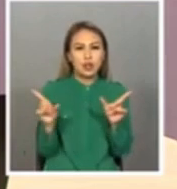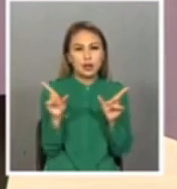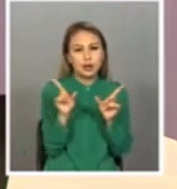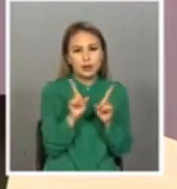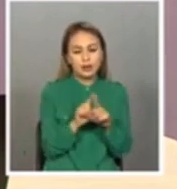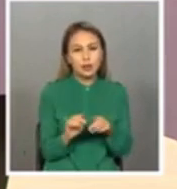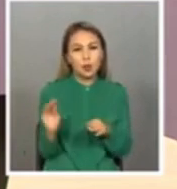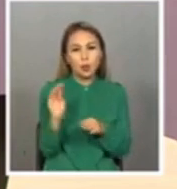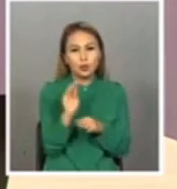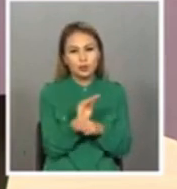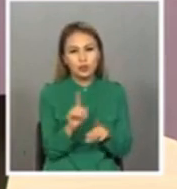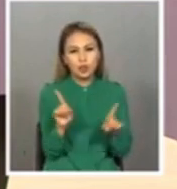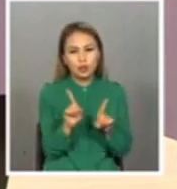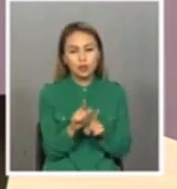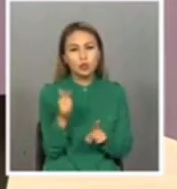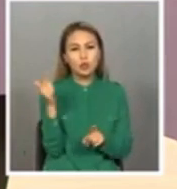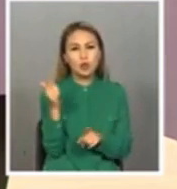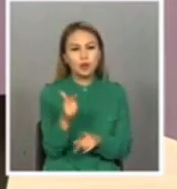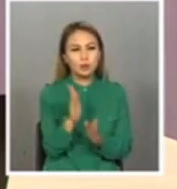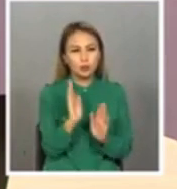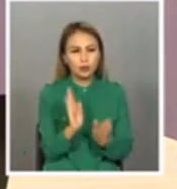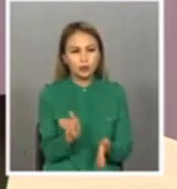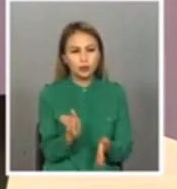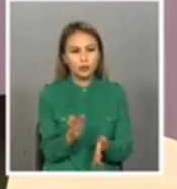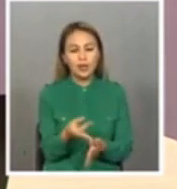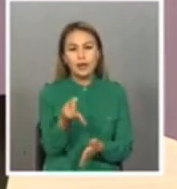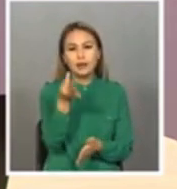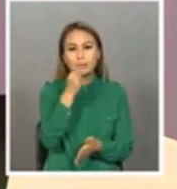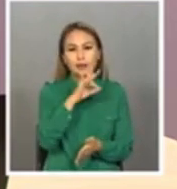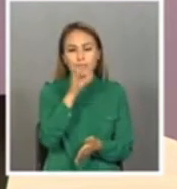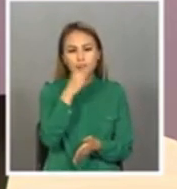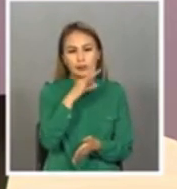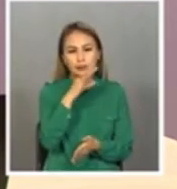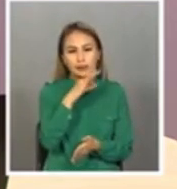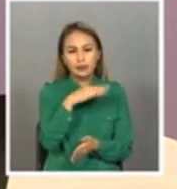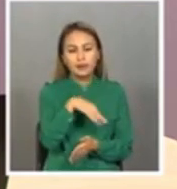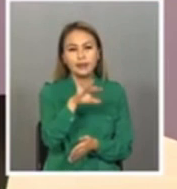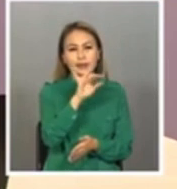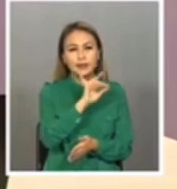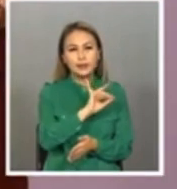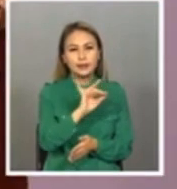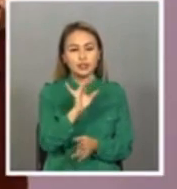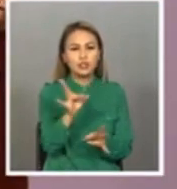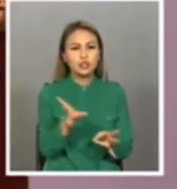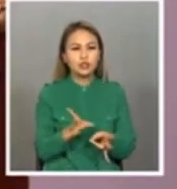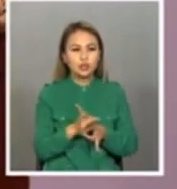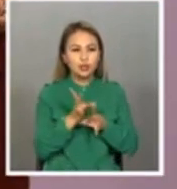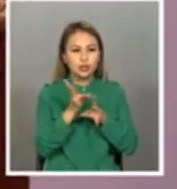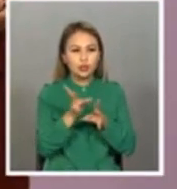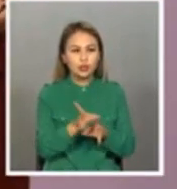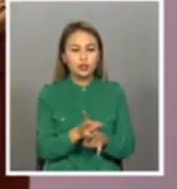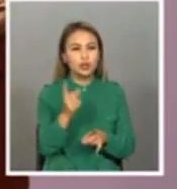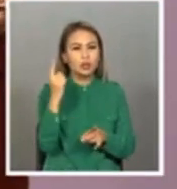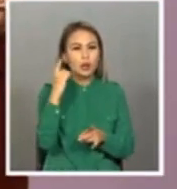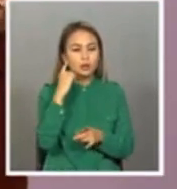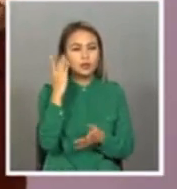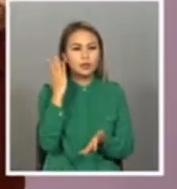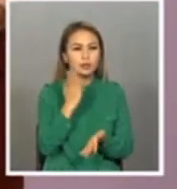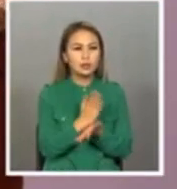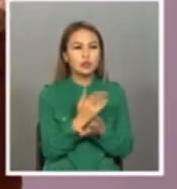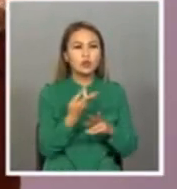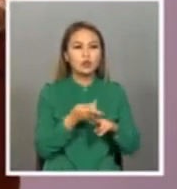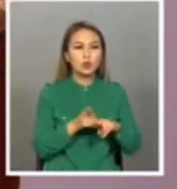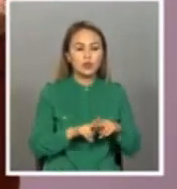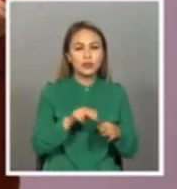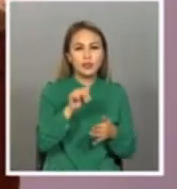да жуан болады. Дәрілік «і» жіңішке дауысты дыбыс. Сол себептен